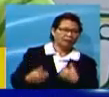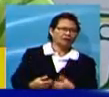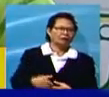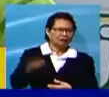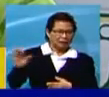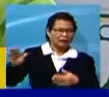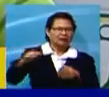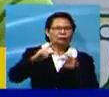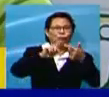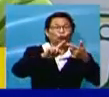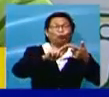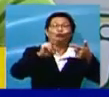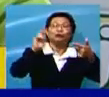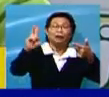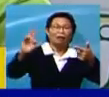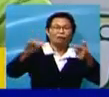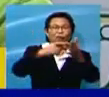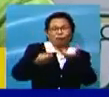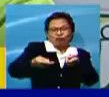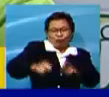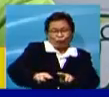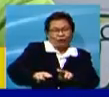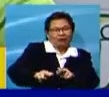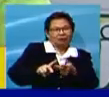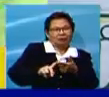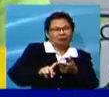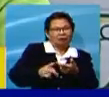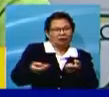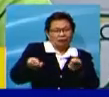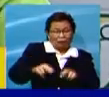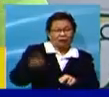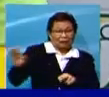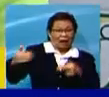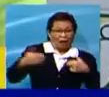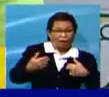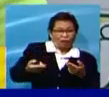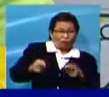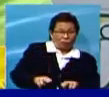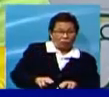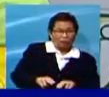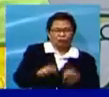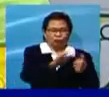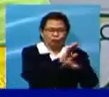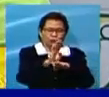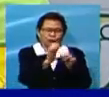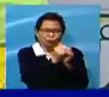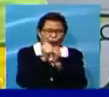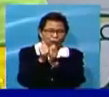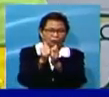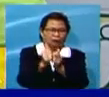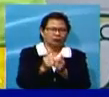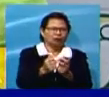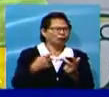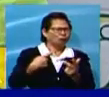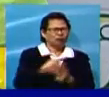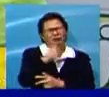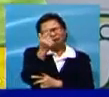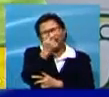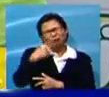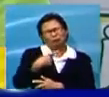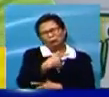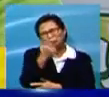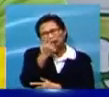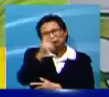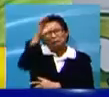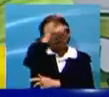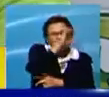have a contact whatever. To grow the business together. We don't want to